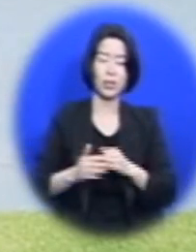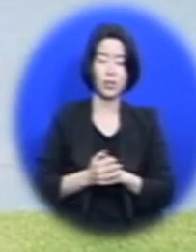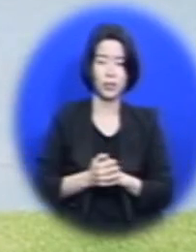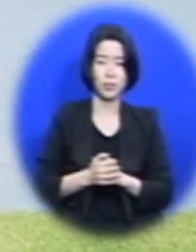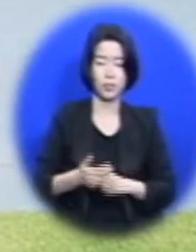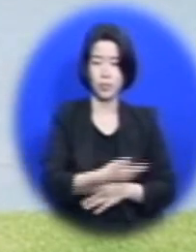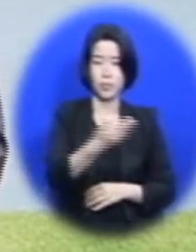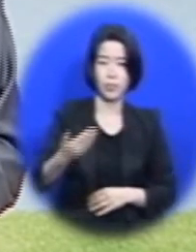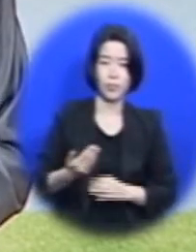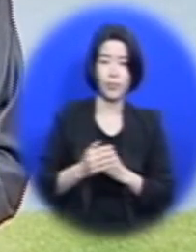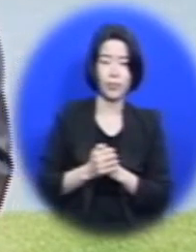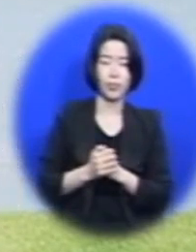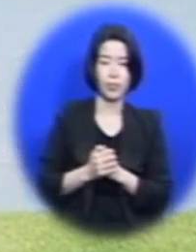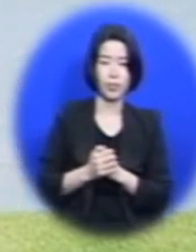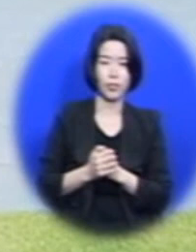여러분,